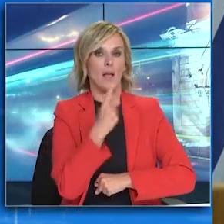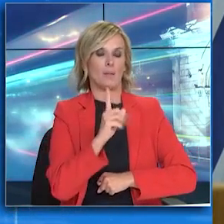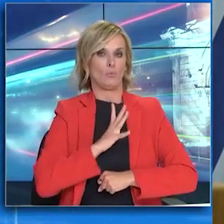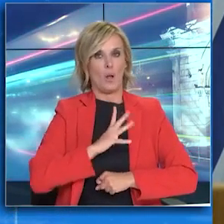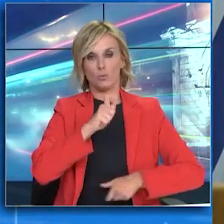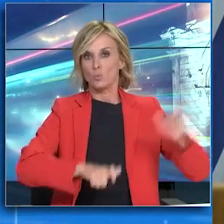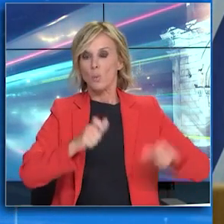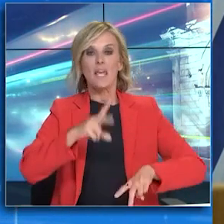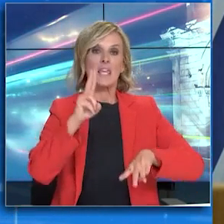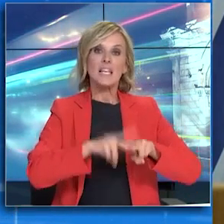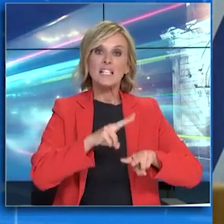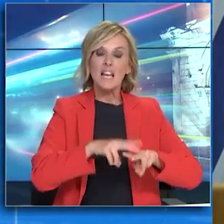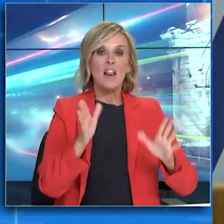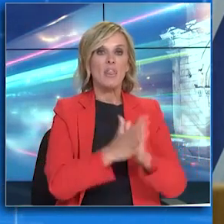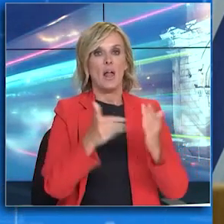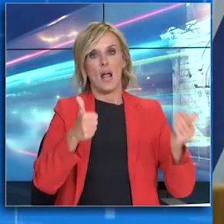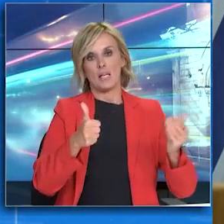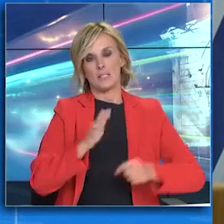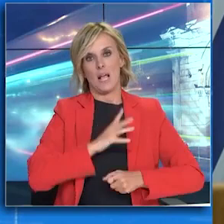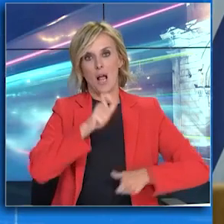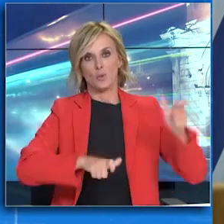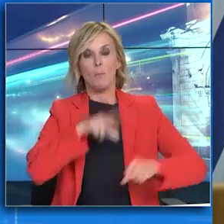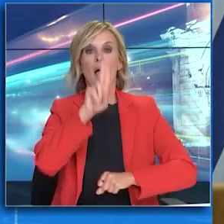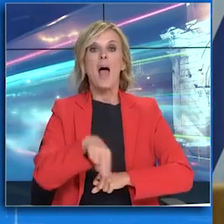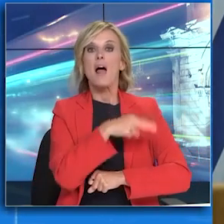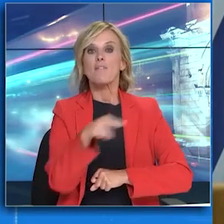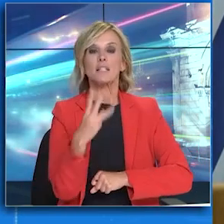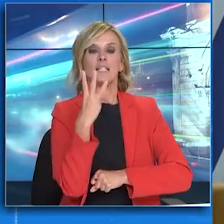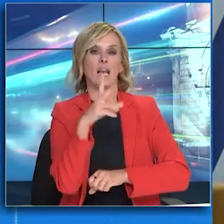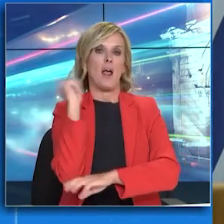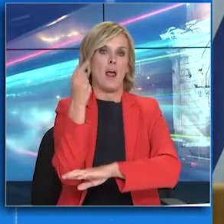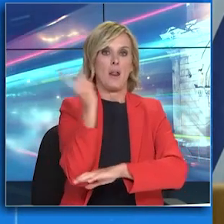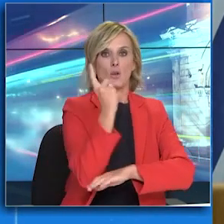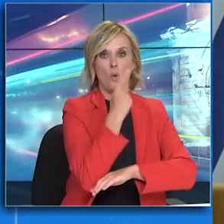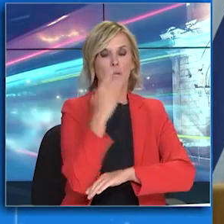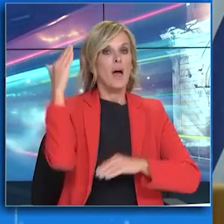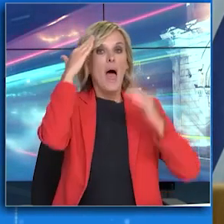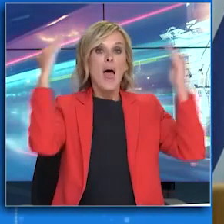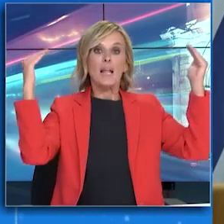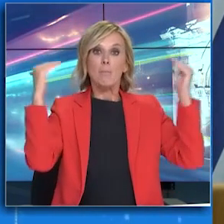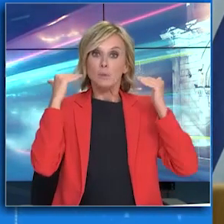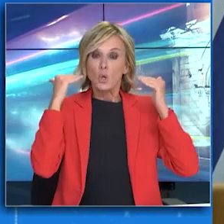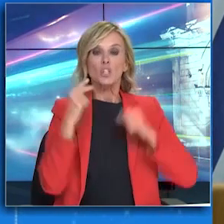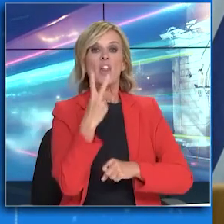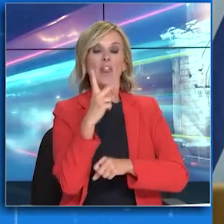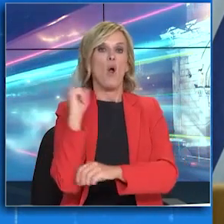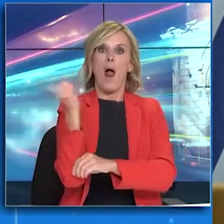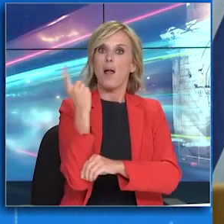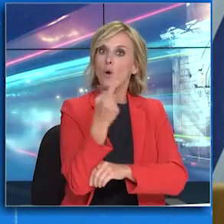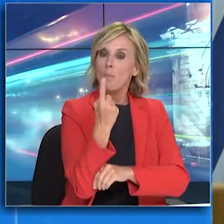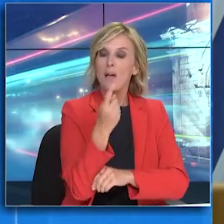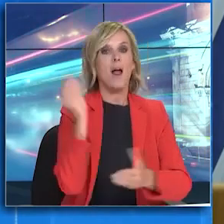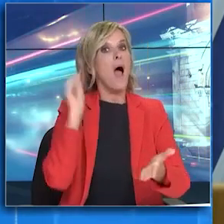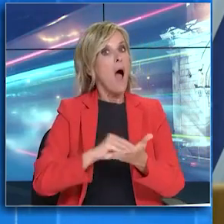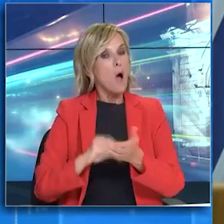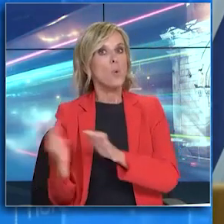άτομα. Το Ισραήλ με 16 άτομα. Την Ελβετία με 3 ελικόπτερα. Την Αίγυπτο με 2 ελικόπτερα Σινούκ. Ενώ